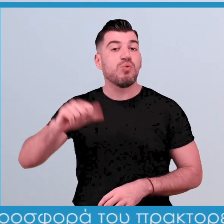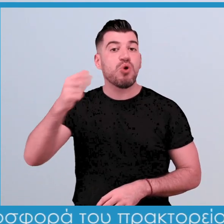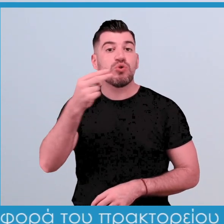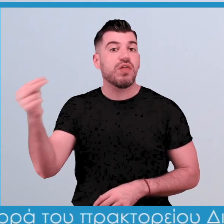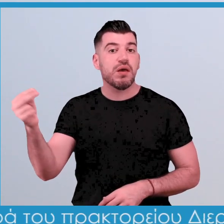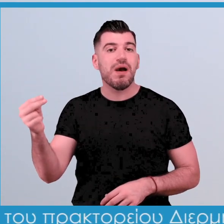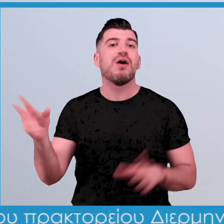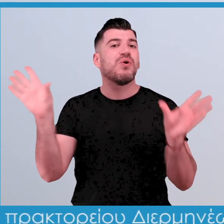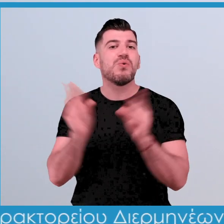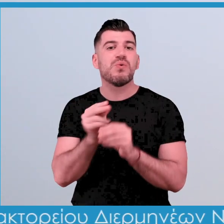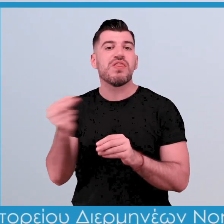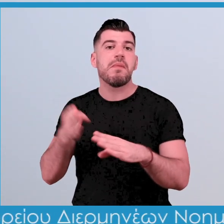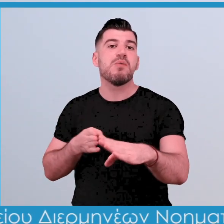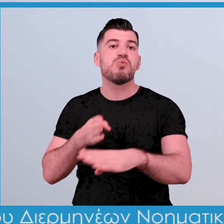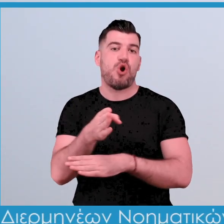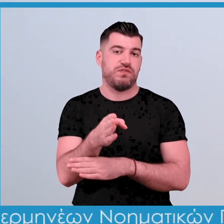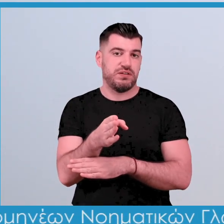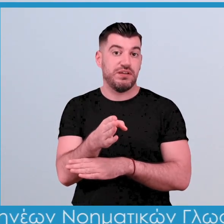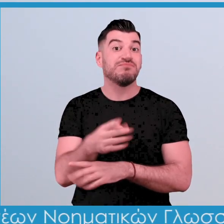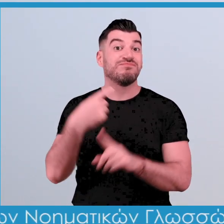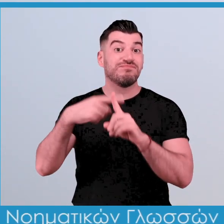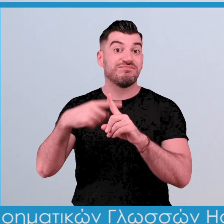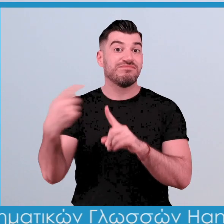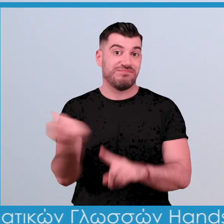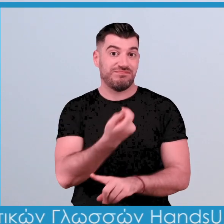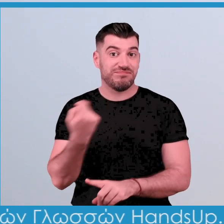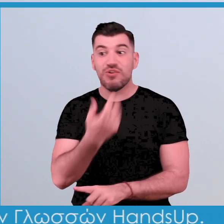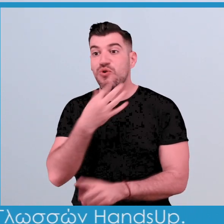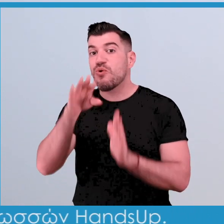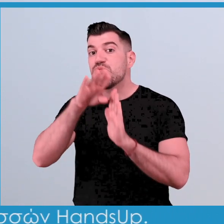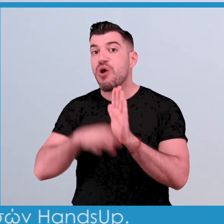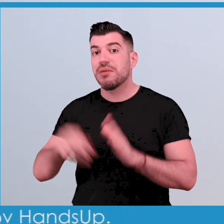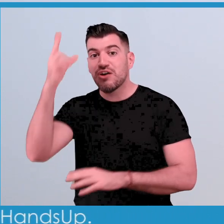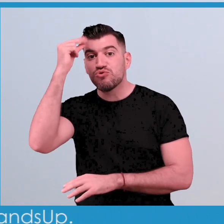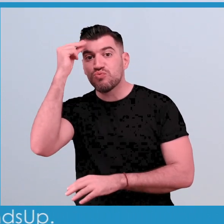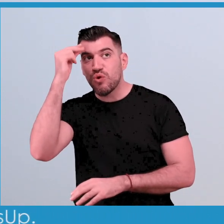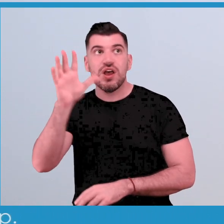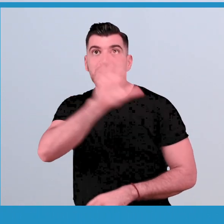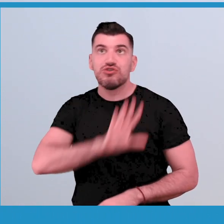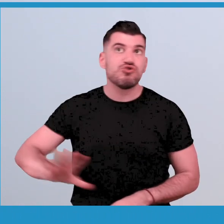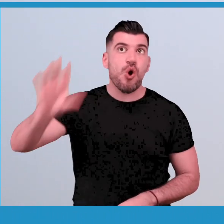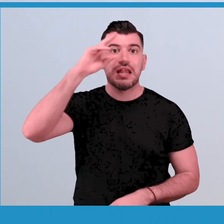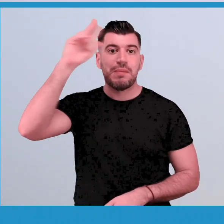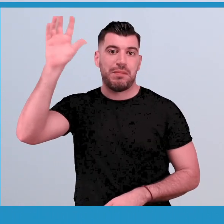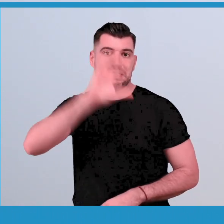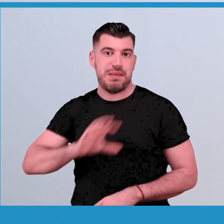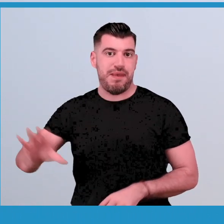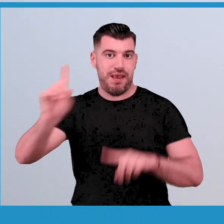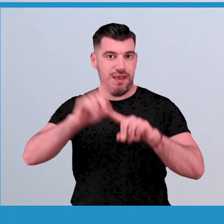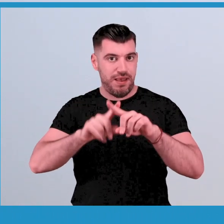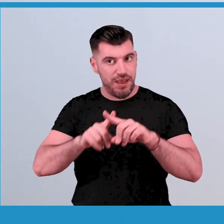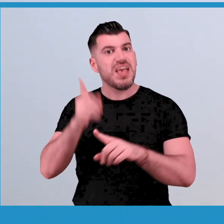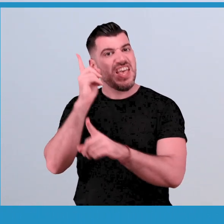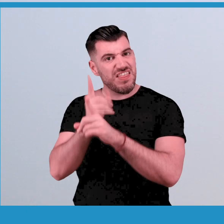με θέματα προσβασιμότητας και με ευχάριστη είδηση για τα προγράμματα σπουδών ΑΕΗ της χώρας μας, όπου ολοκληρώθηκε από